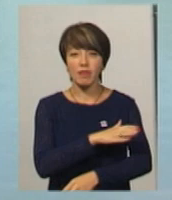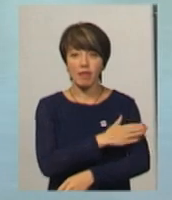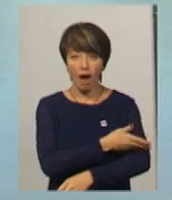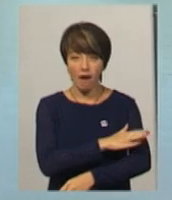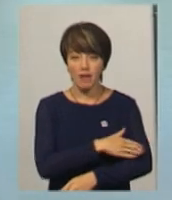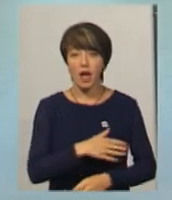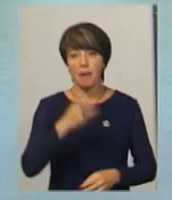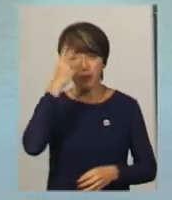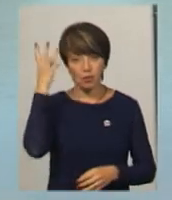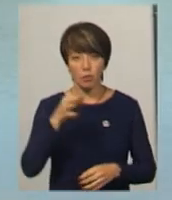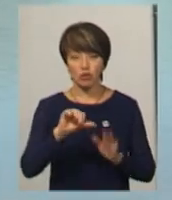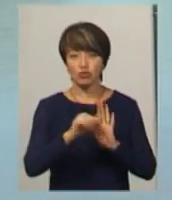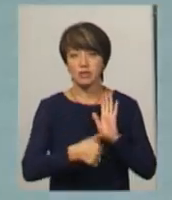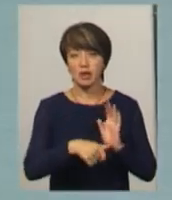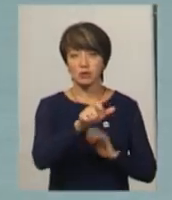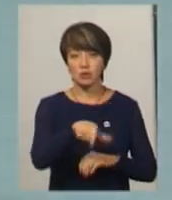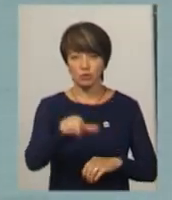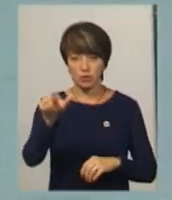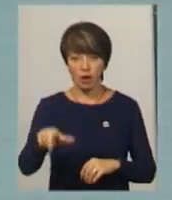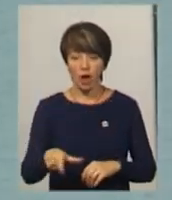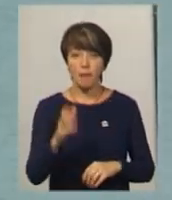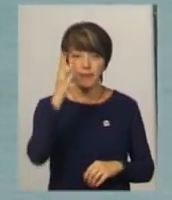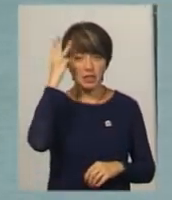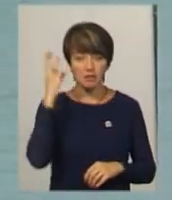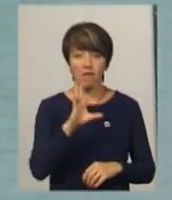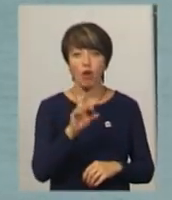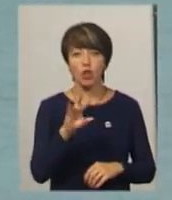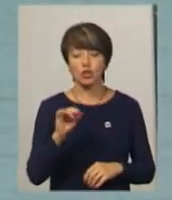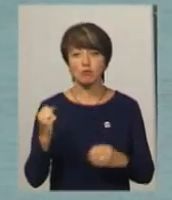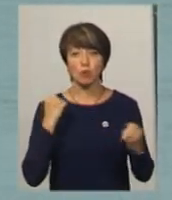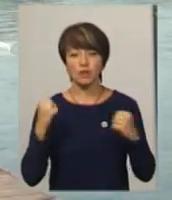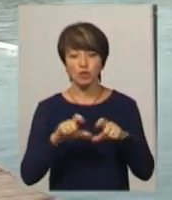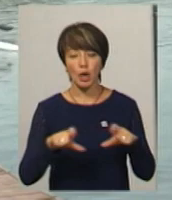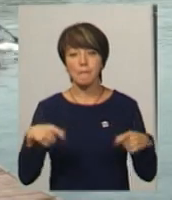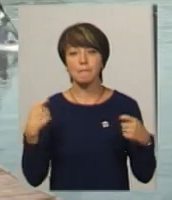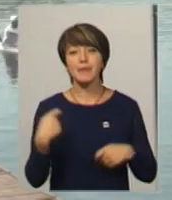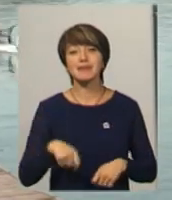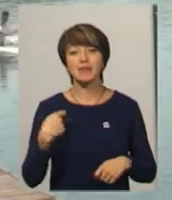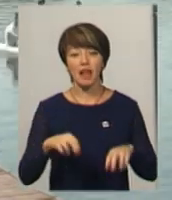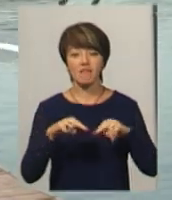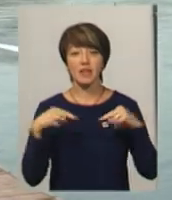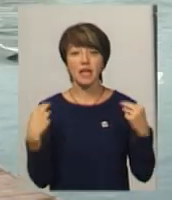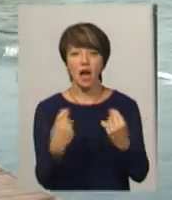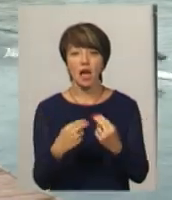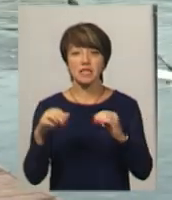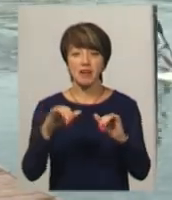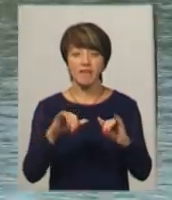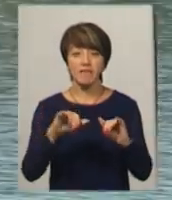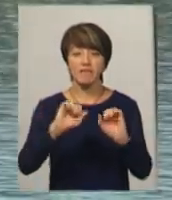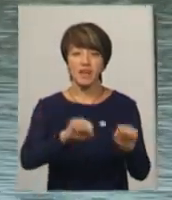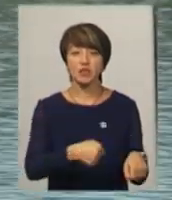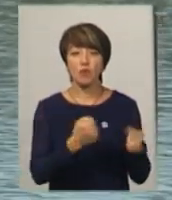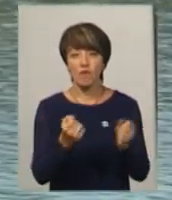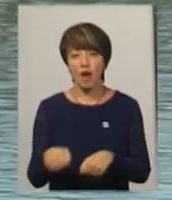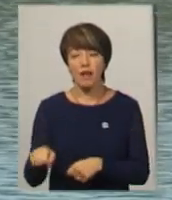представляють 16 веслувальників з хмельницьких та волочиської спортивних шкіл. Президент Федерації веслування Хмельницької області Віктор